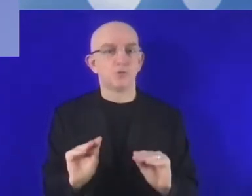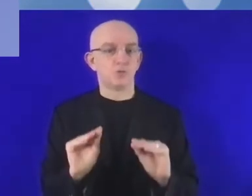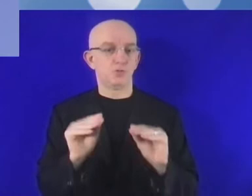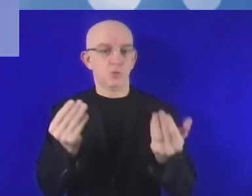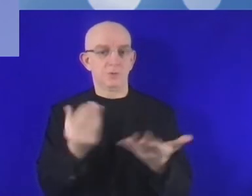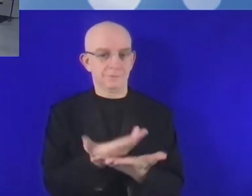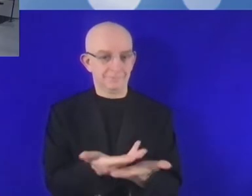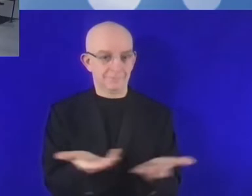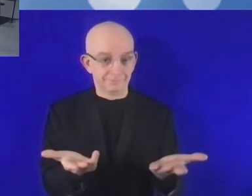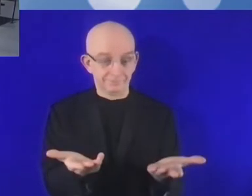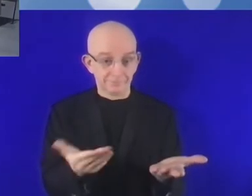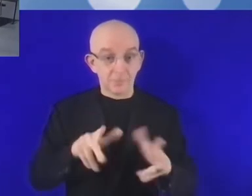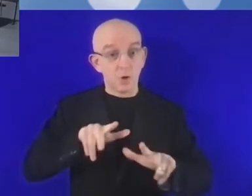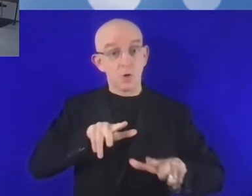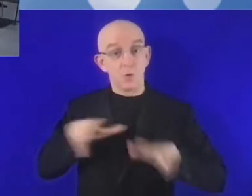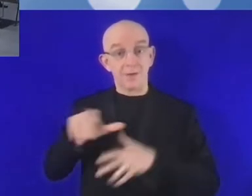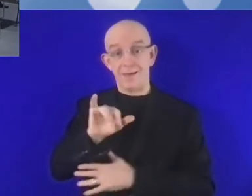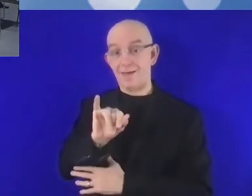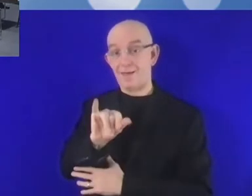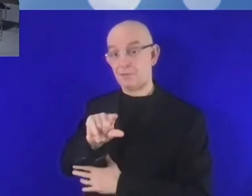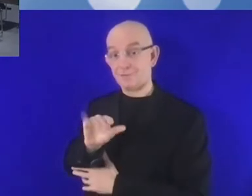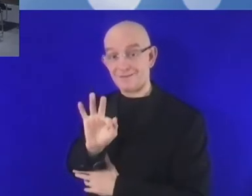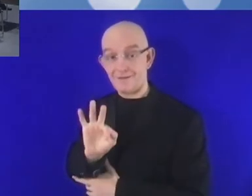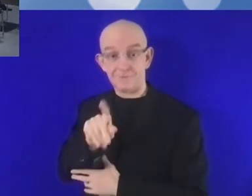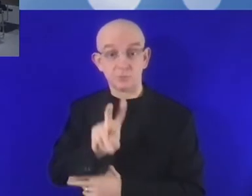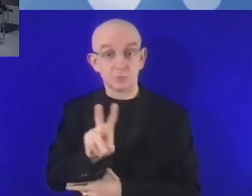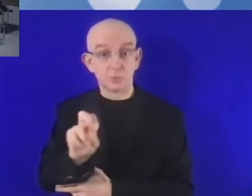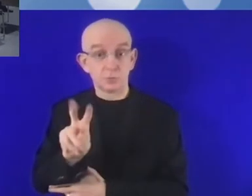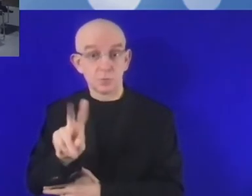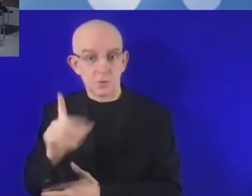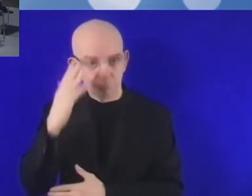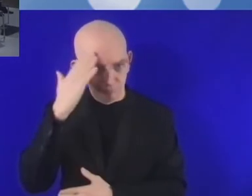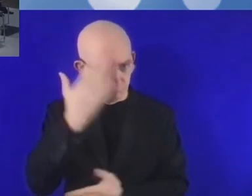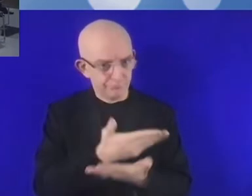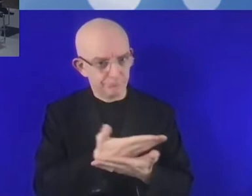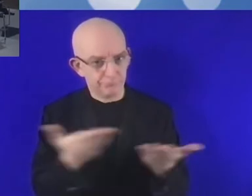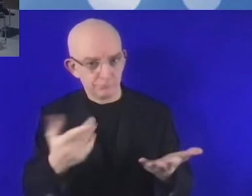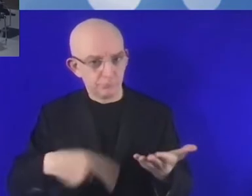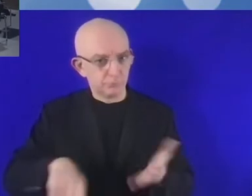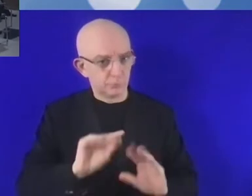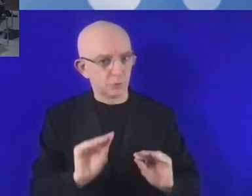الاستخدام الإنترنت. نرى أن الشباب